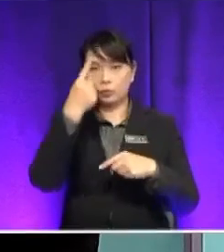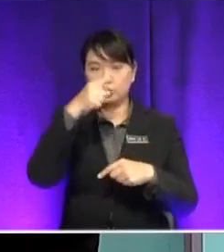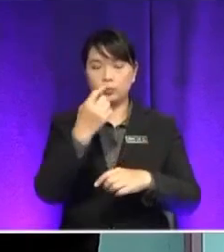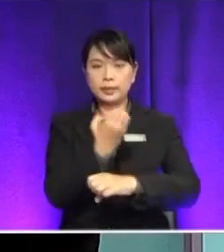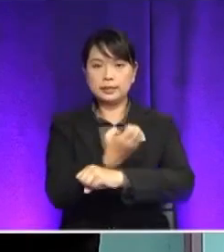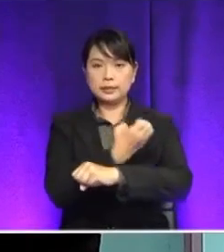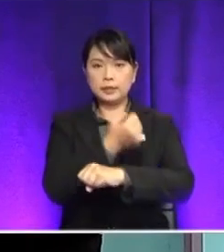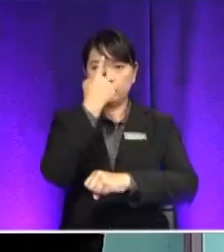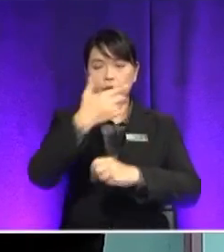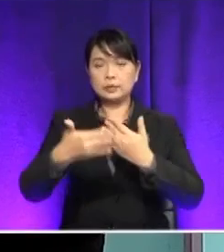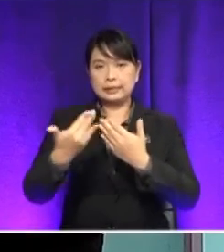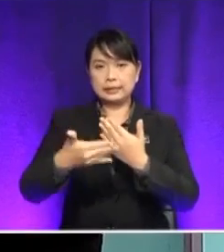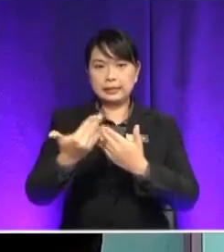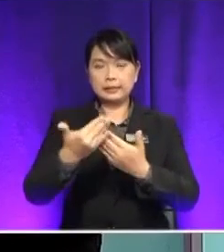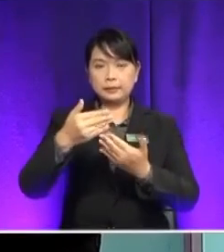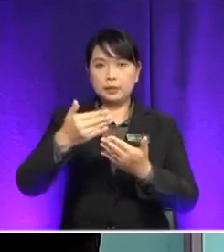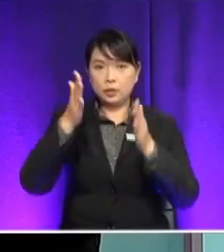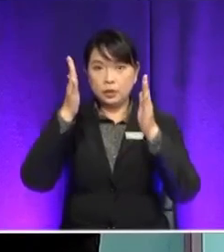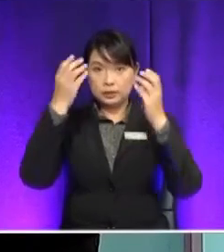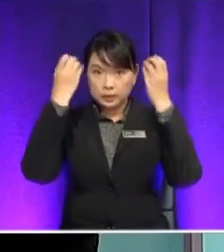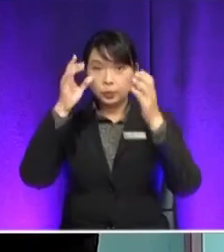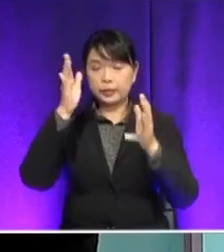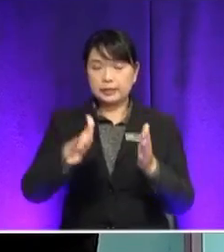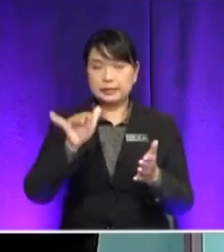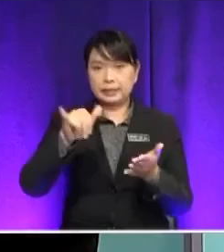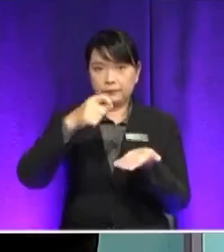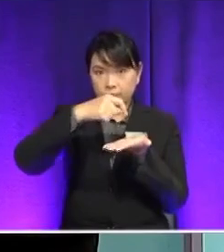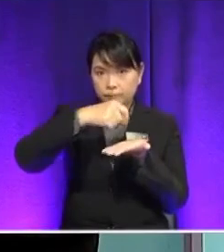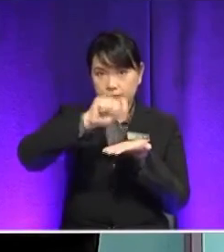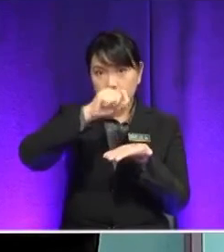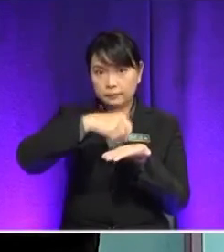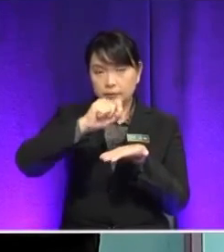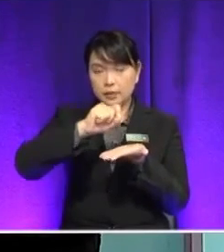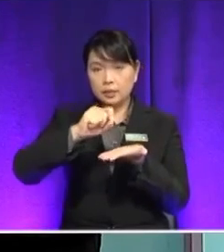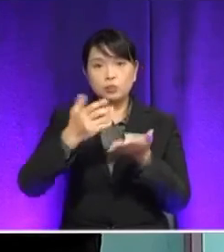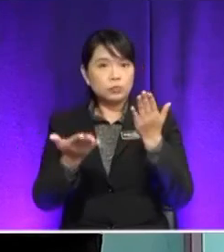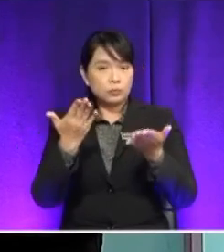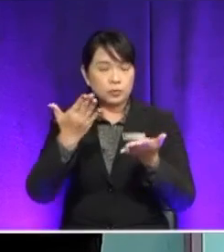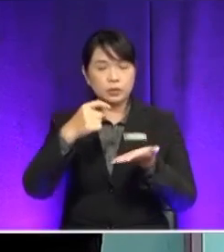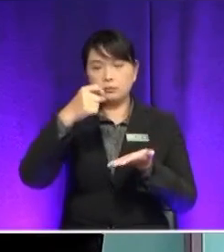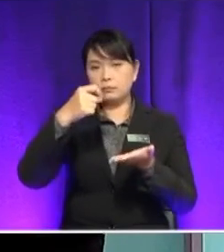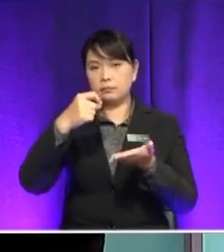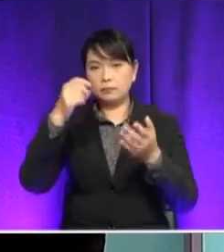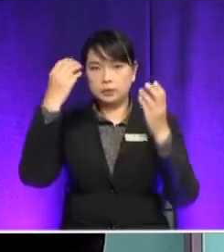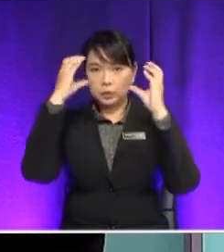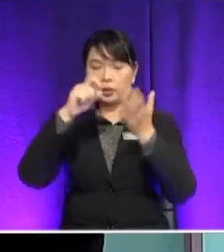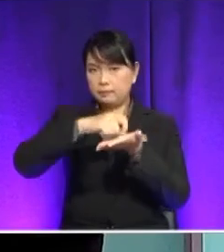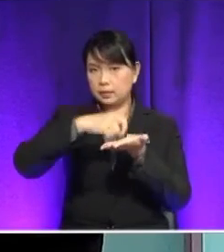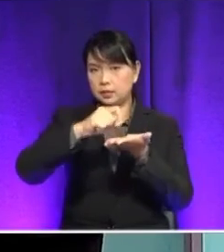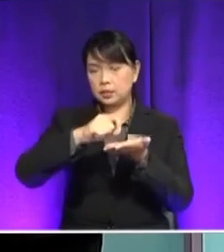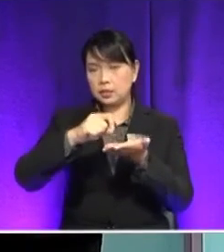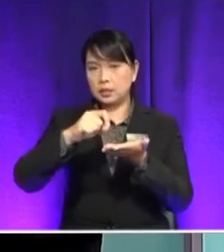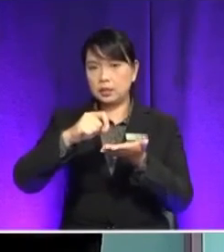memudahkan pemeriksa supaya pemain sesuka hati untuk membuka sukati Ukurannya apa senang untuk mencari jawaban